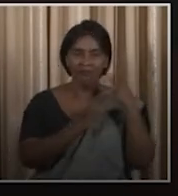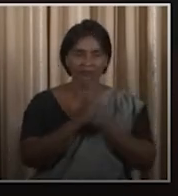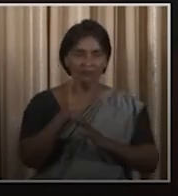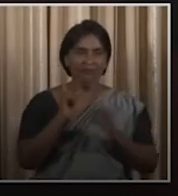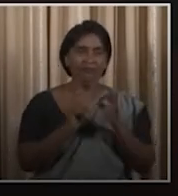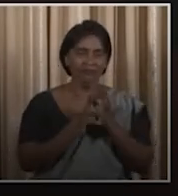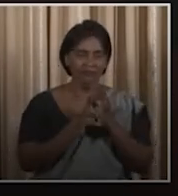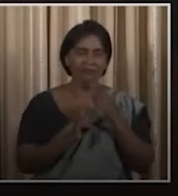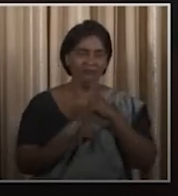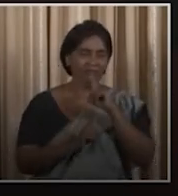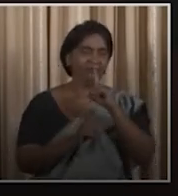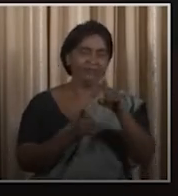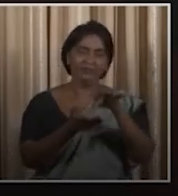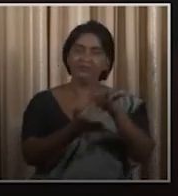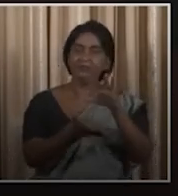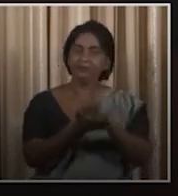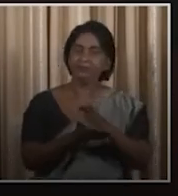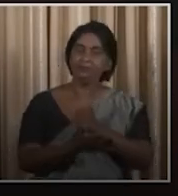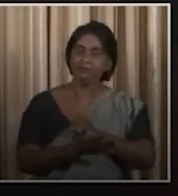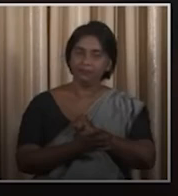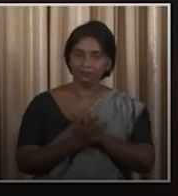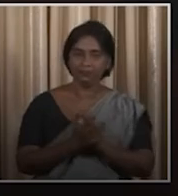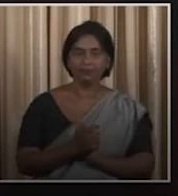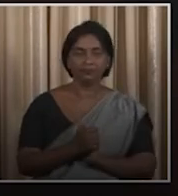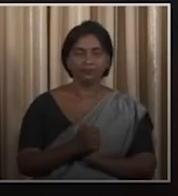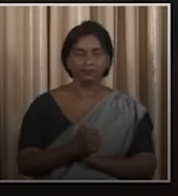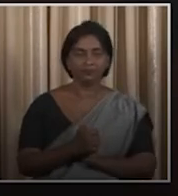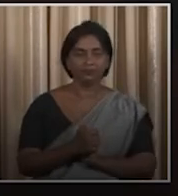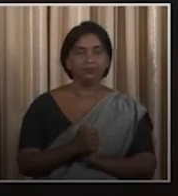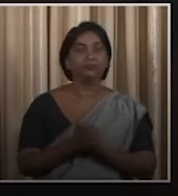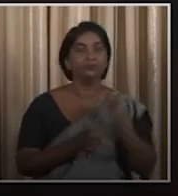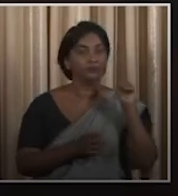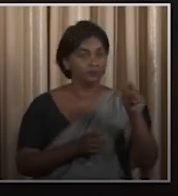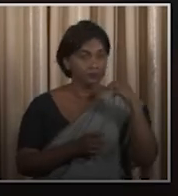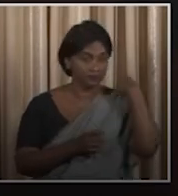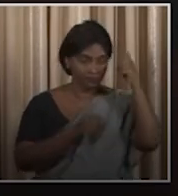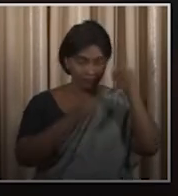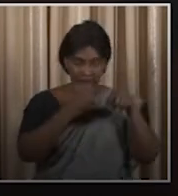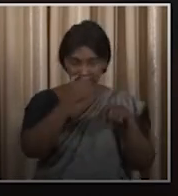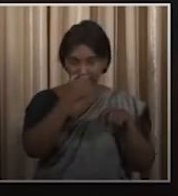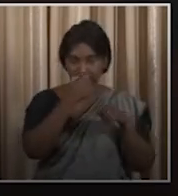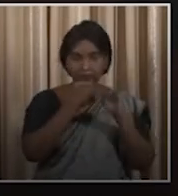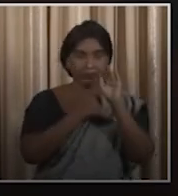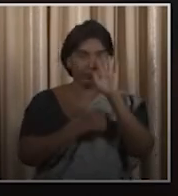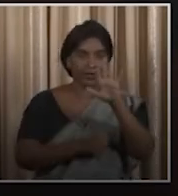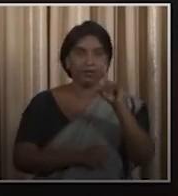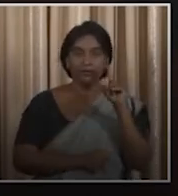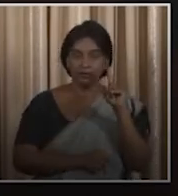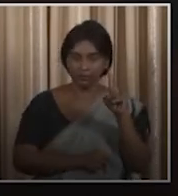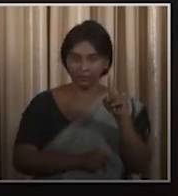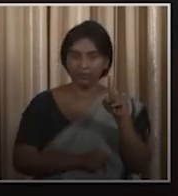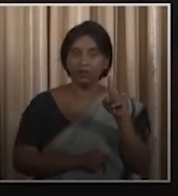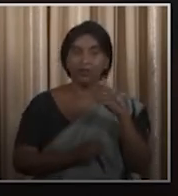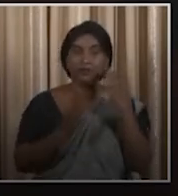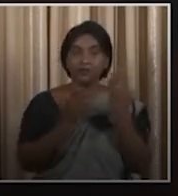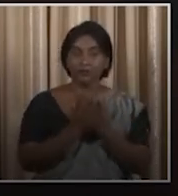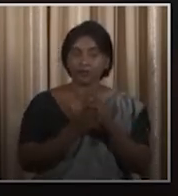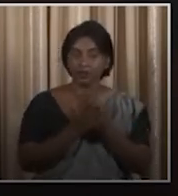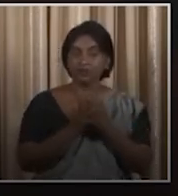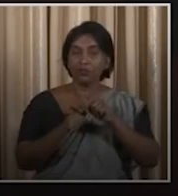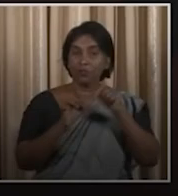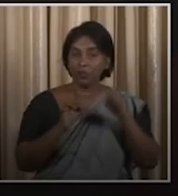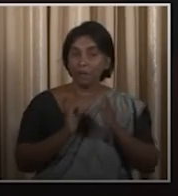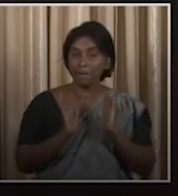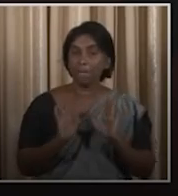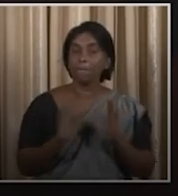අමාත්‍යවරයා ලෙස සටහන් කරන්නට කැමති වෙනවා එතුමිය 51 වෙනි චිත්‍රපට සංස්ථාව